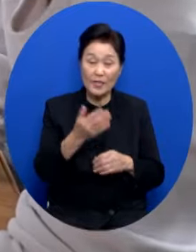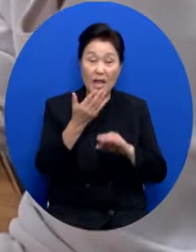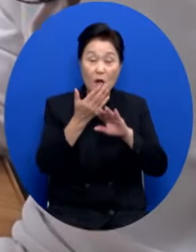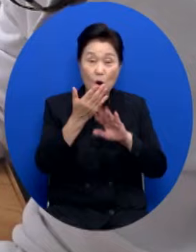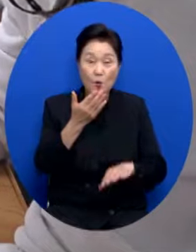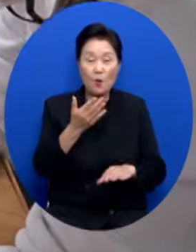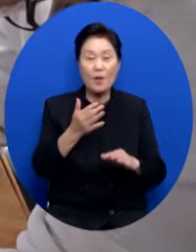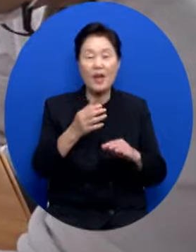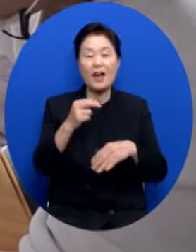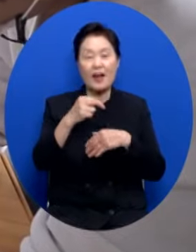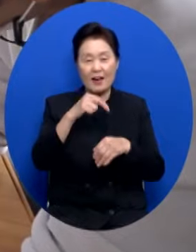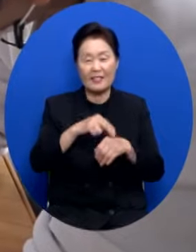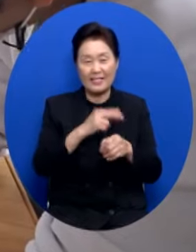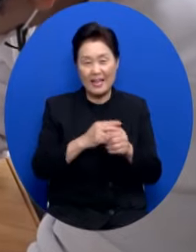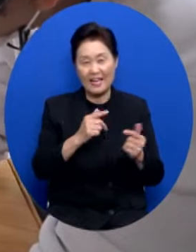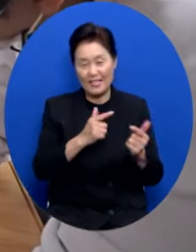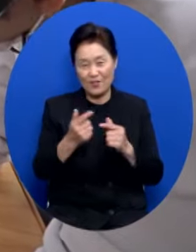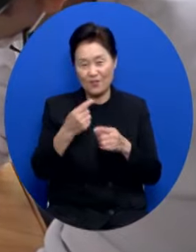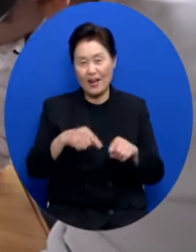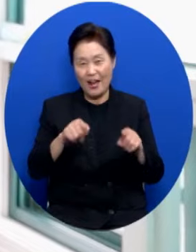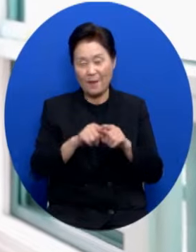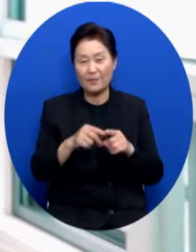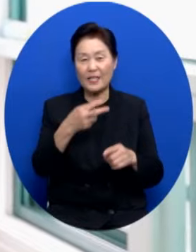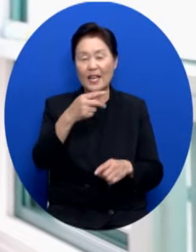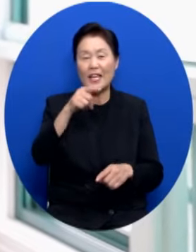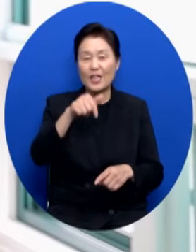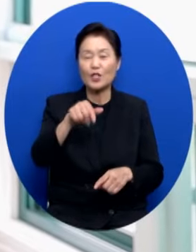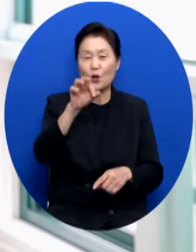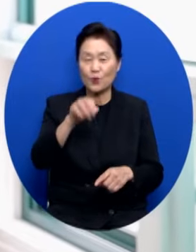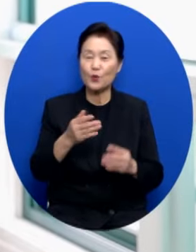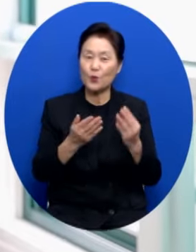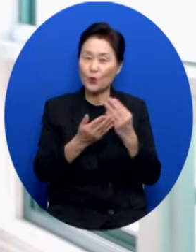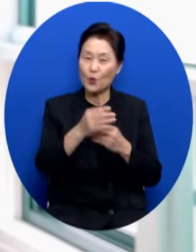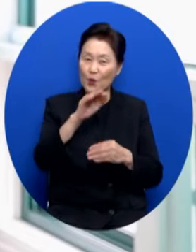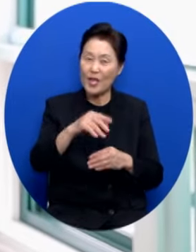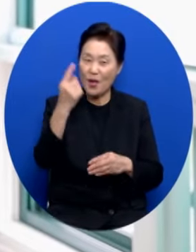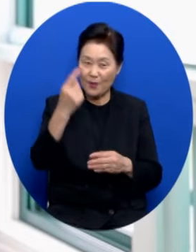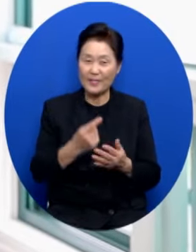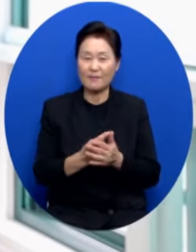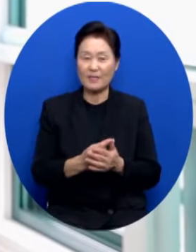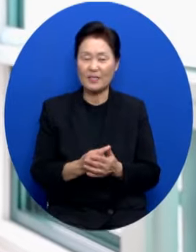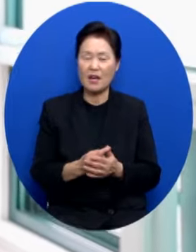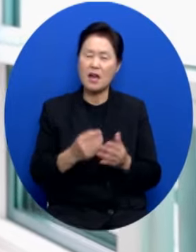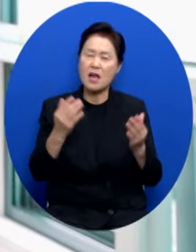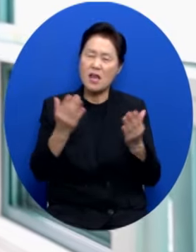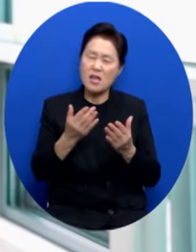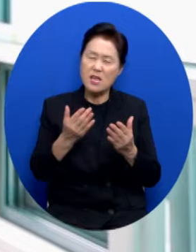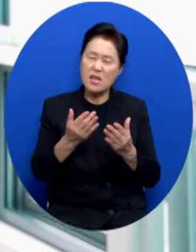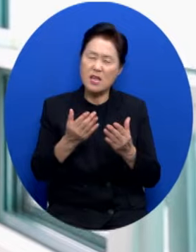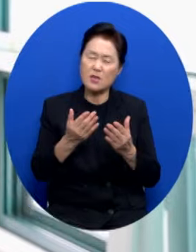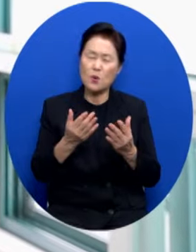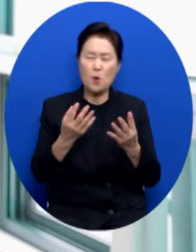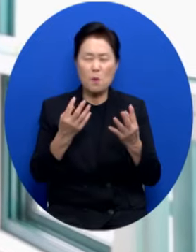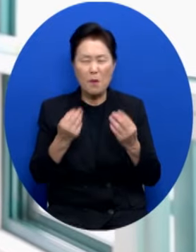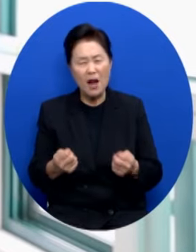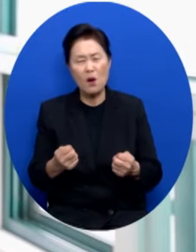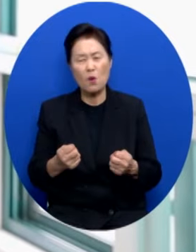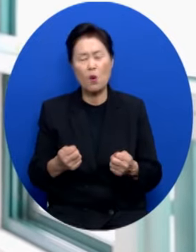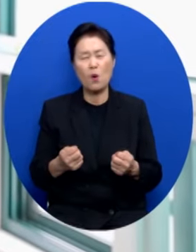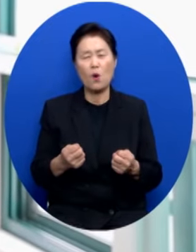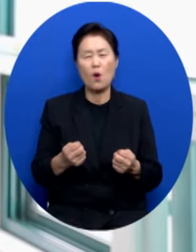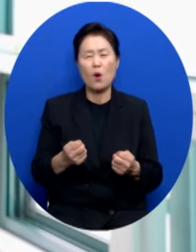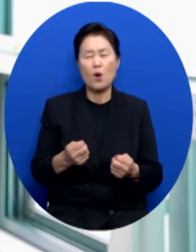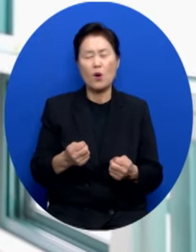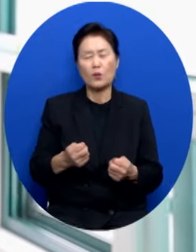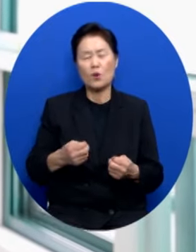더구도를 찾았습니다. 업무의 강도, 하시는 일의 강도가 훨씬 세고 그다음에 그거를